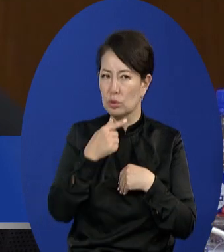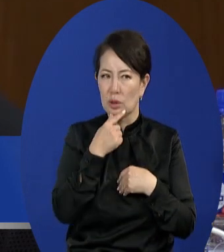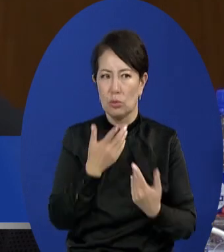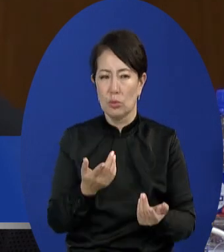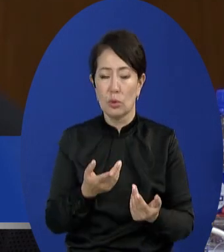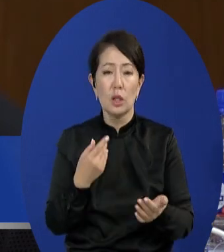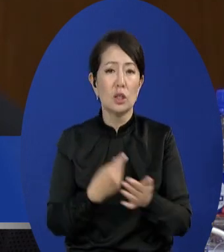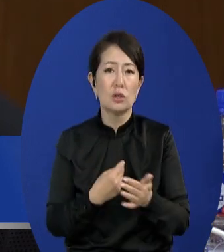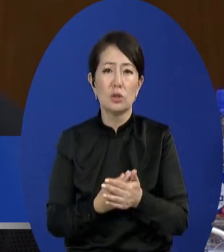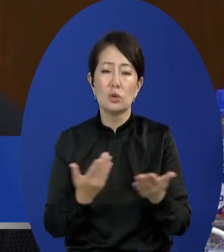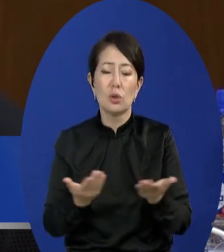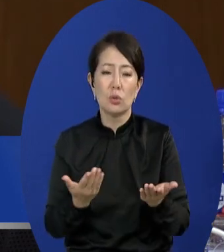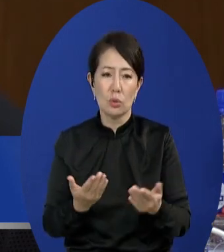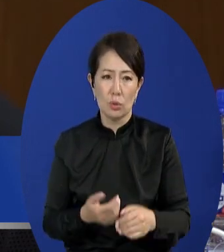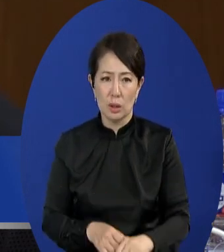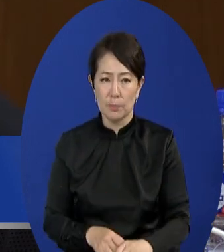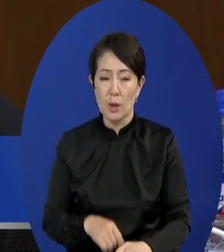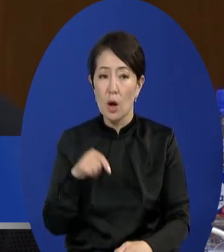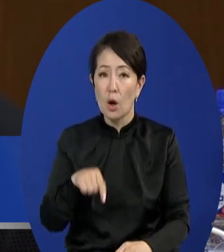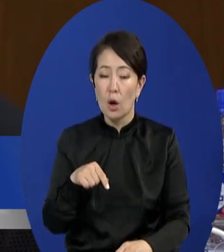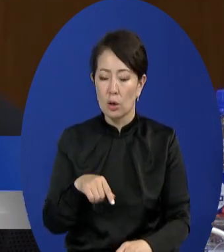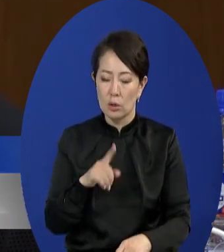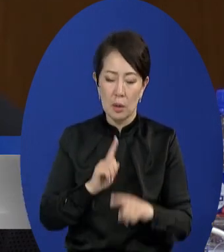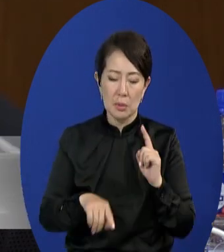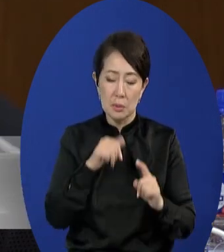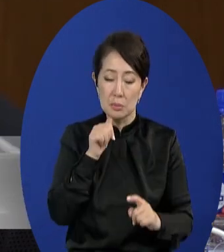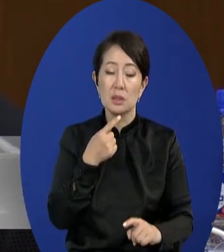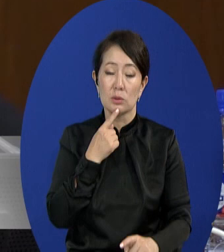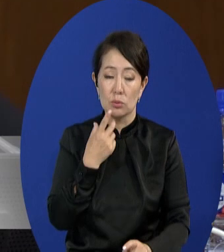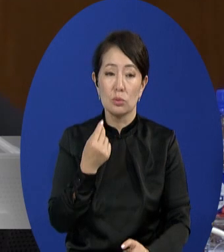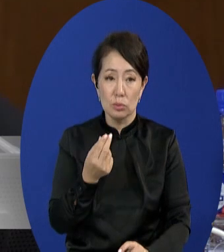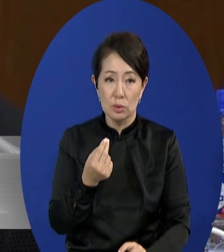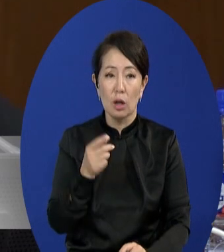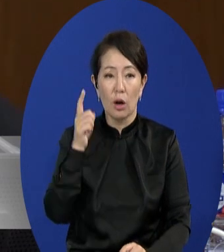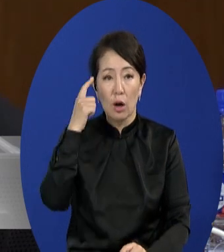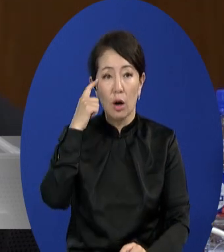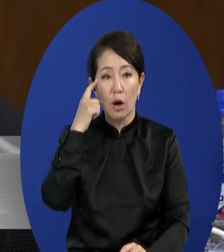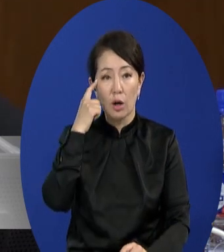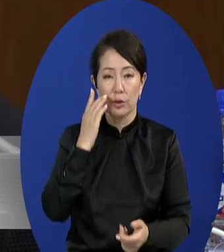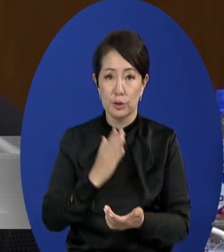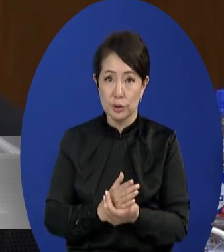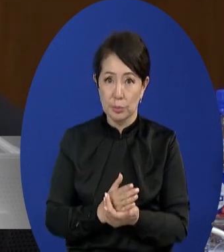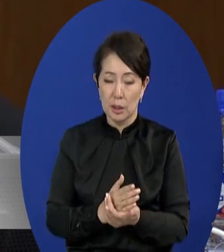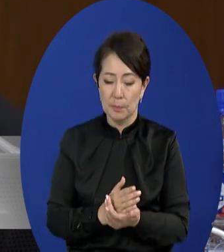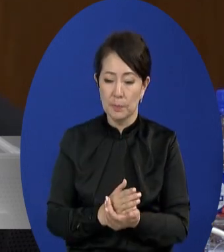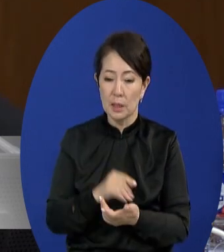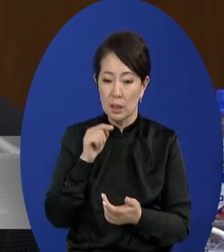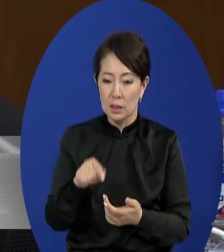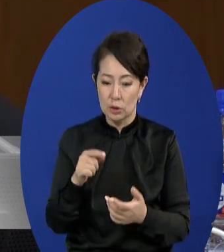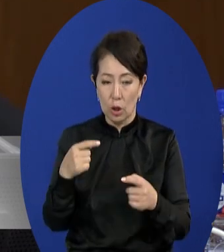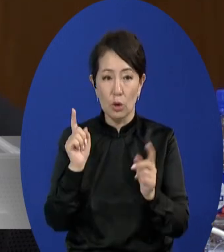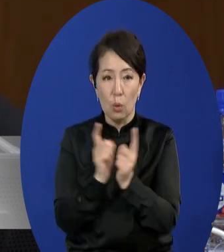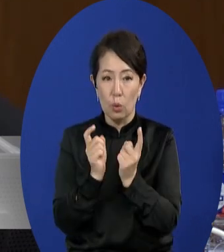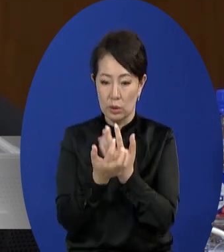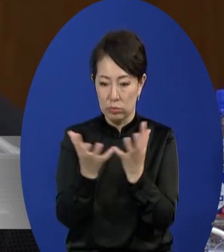Нэг үгэрлэл одоо мэдээж яг энэ үед амаргүй байна. Ойлгож байна. Тэмч час өнөөдөр би бас энэ уулзалтыг